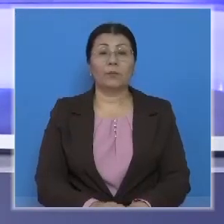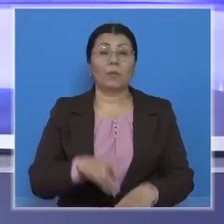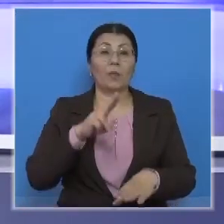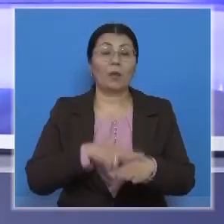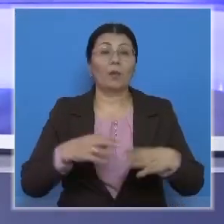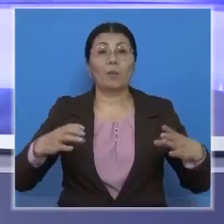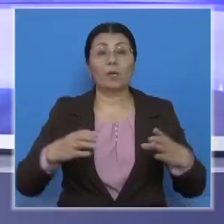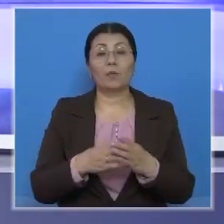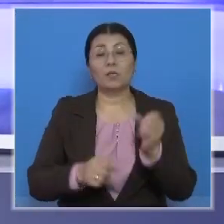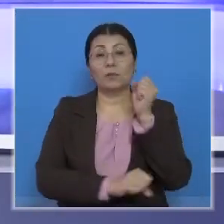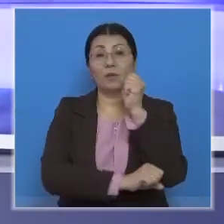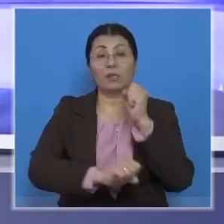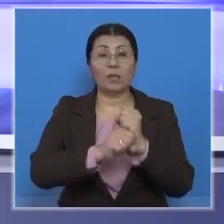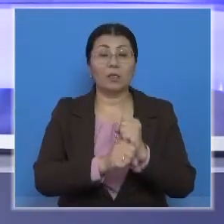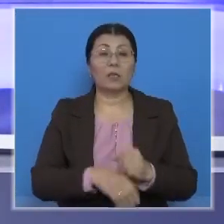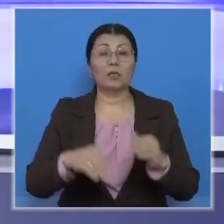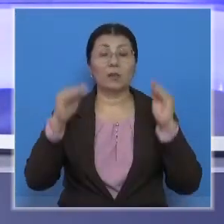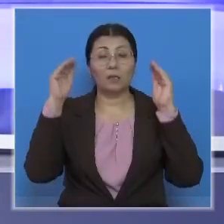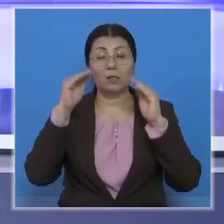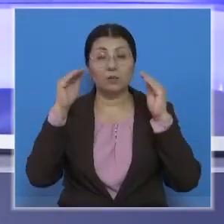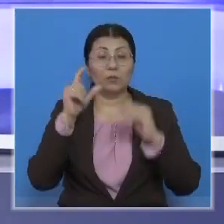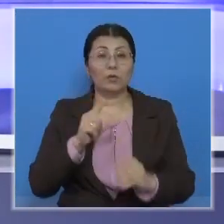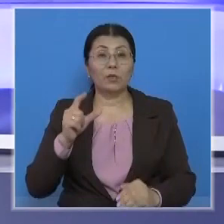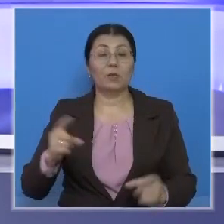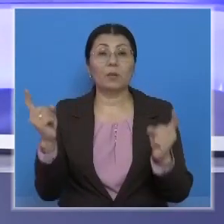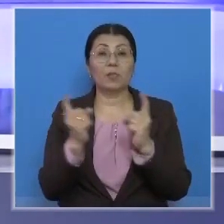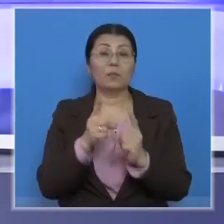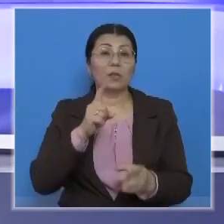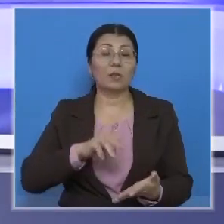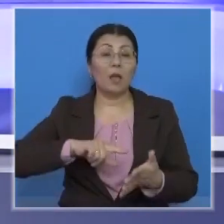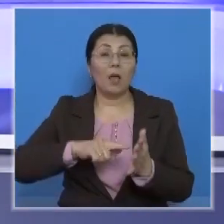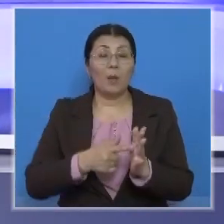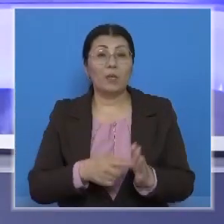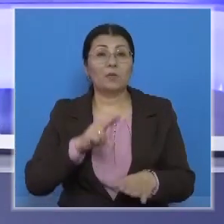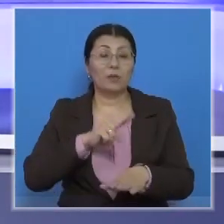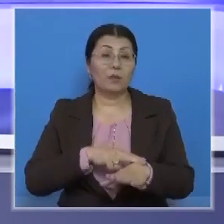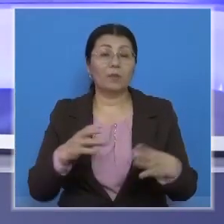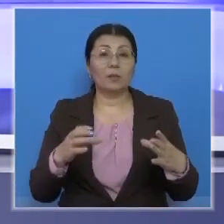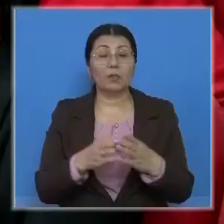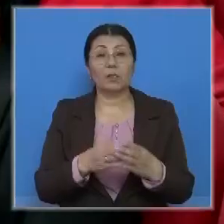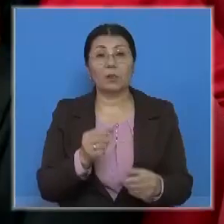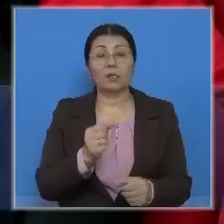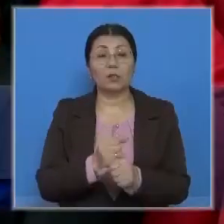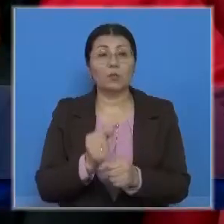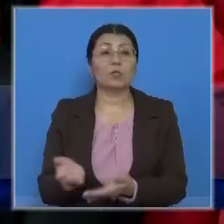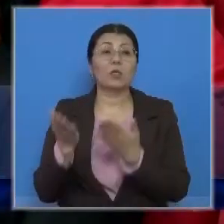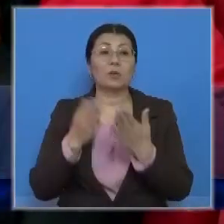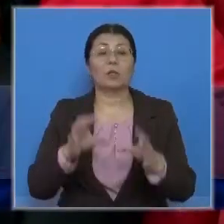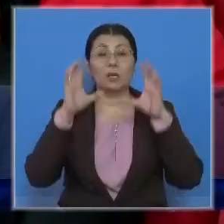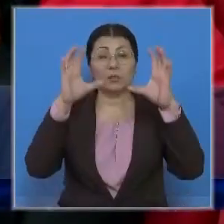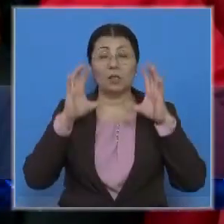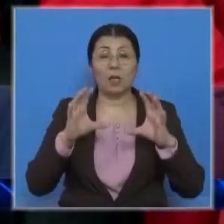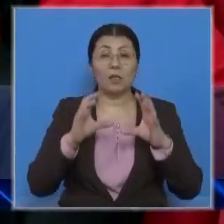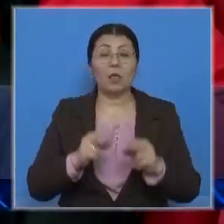Полиция департаментінің қызметкерлері студенттермен кездесті. Мақсат – жастарды департаментке жұмысқа тарту. Заң, педагогика, дене